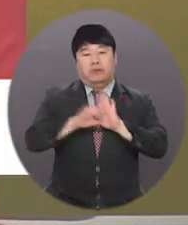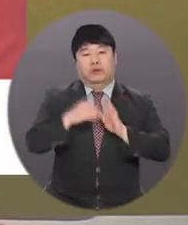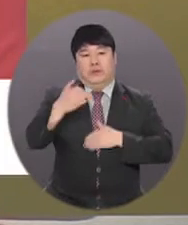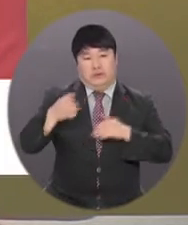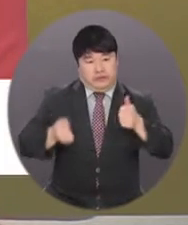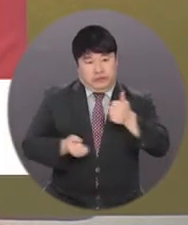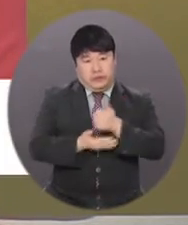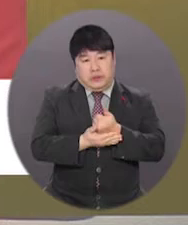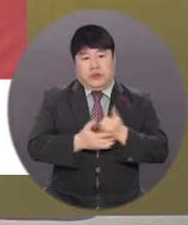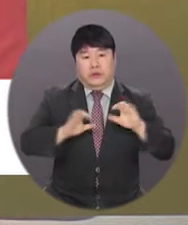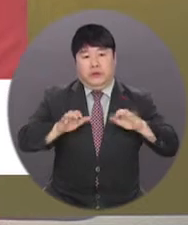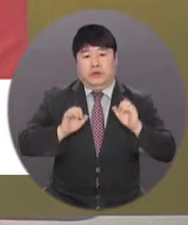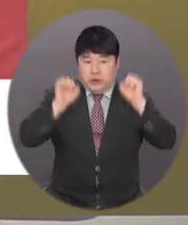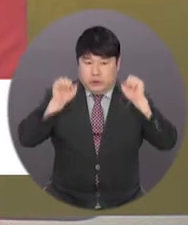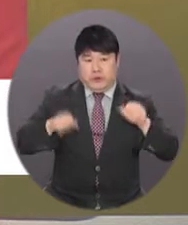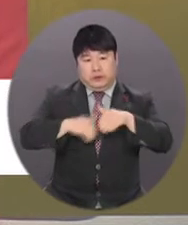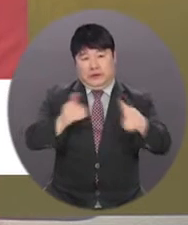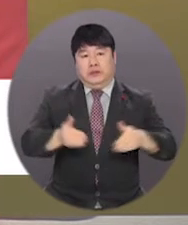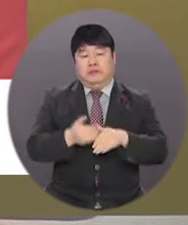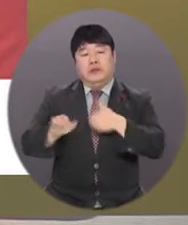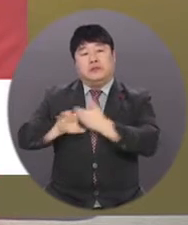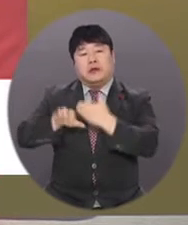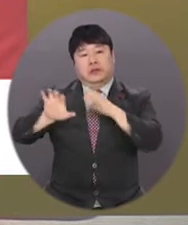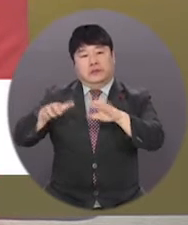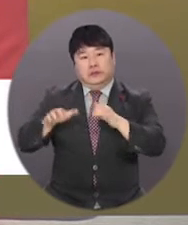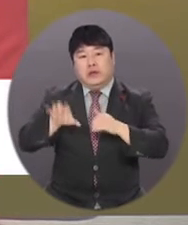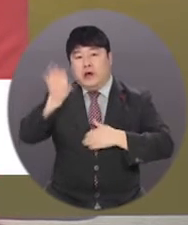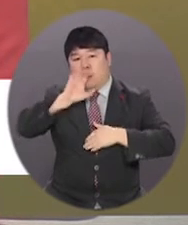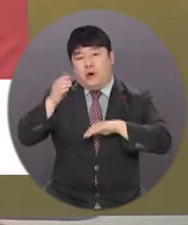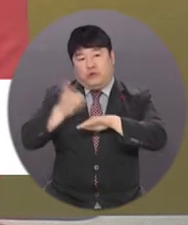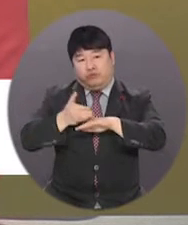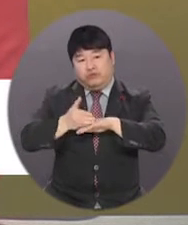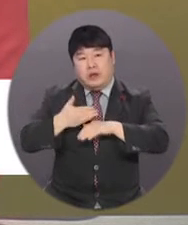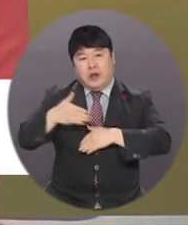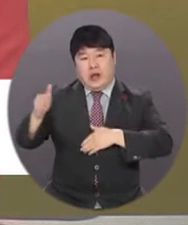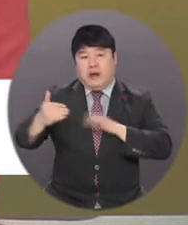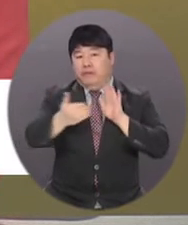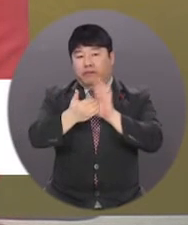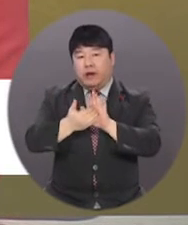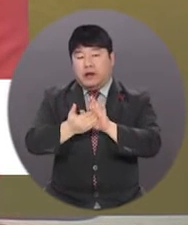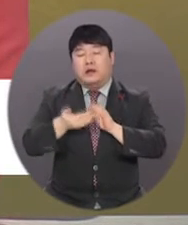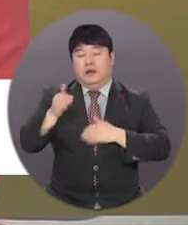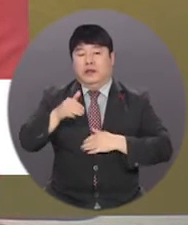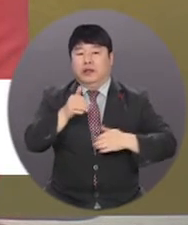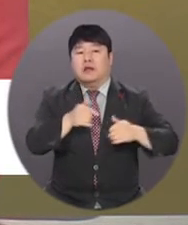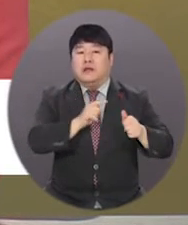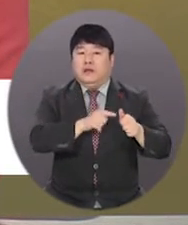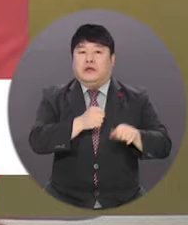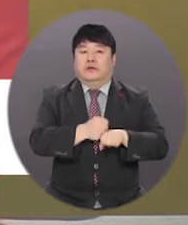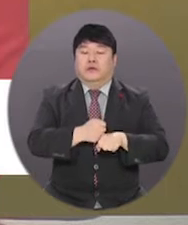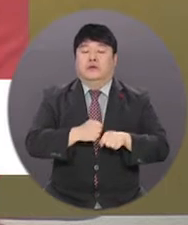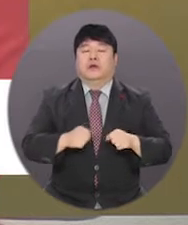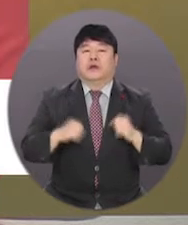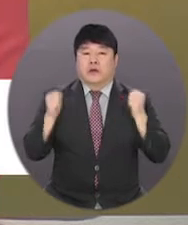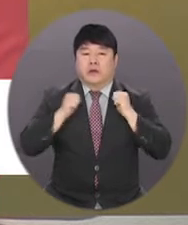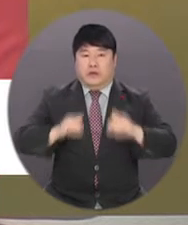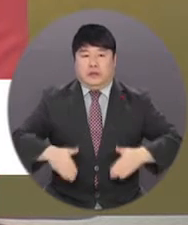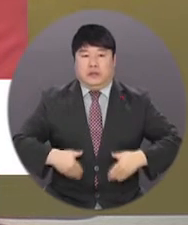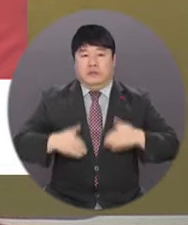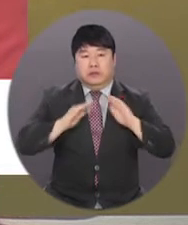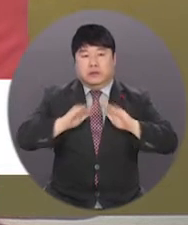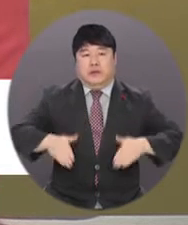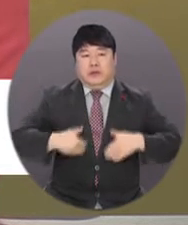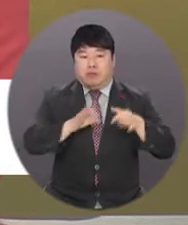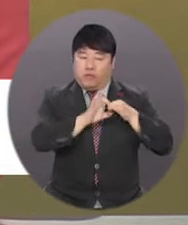코로나19의 영향으로 국내 스포츠팀들의 해외 전지훈련길도 막혔습니다. 상대적으로 겨울이 따뜻한 전라남도로 관련